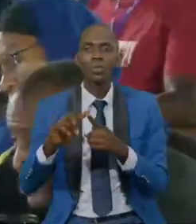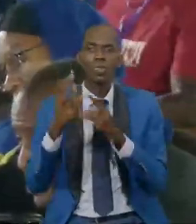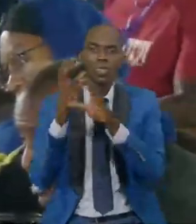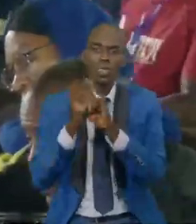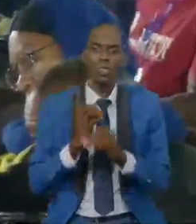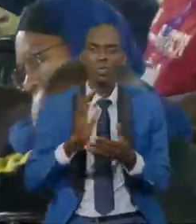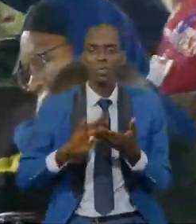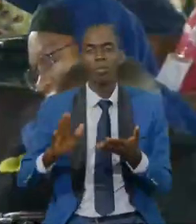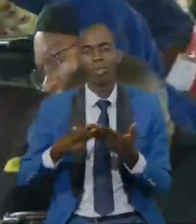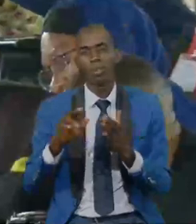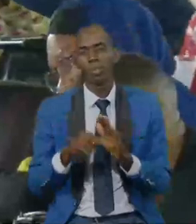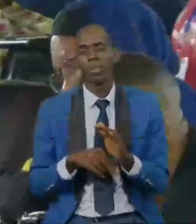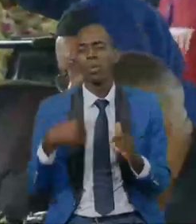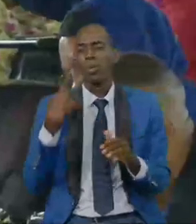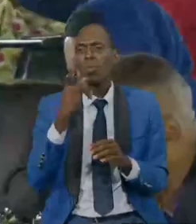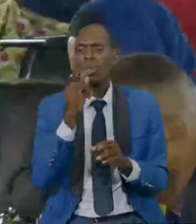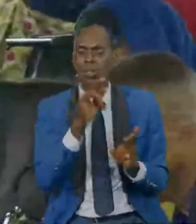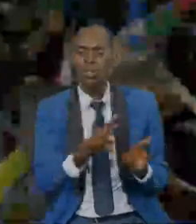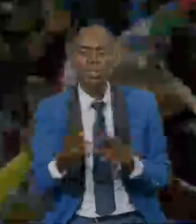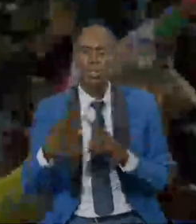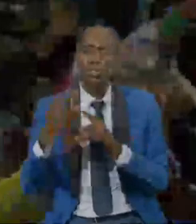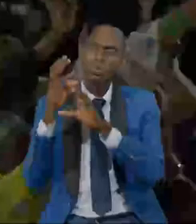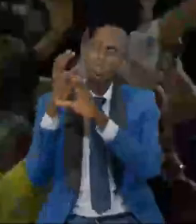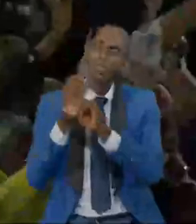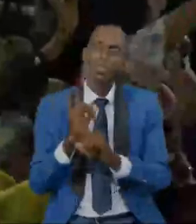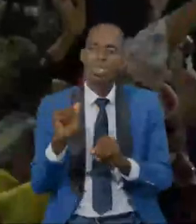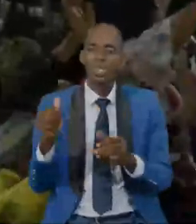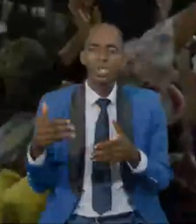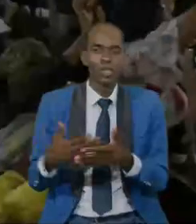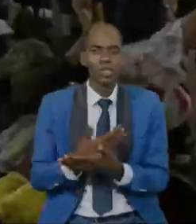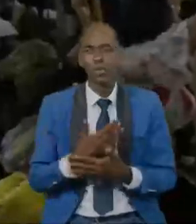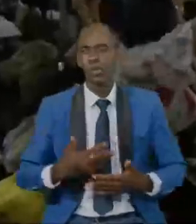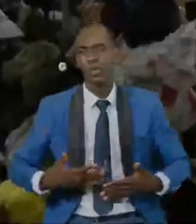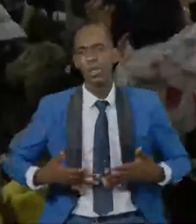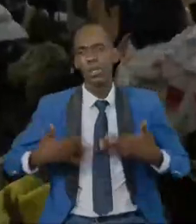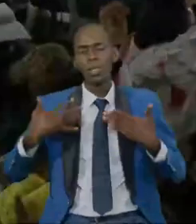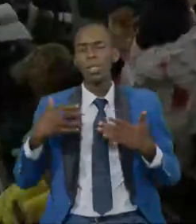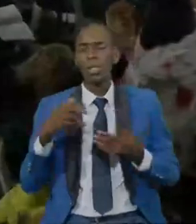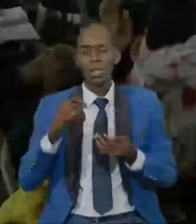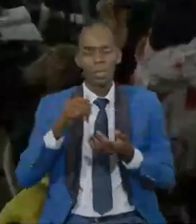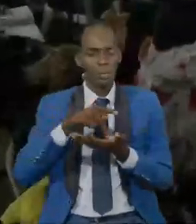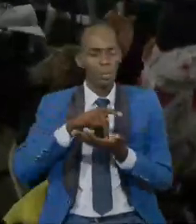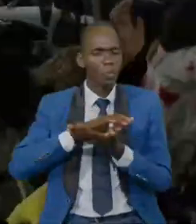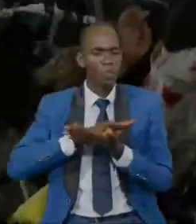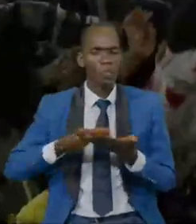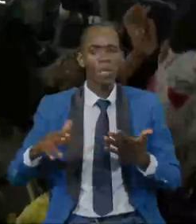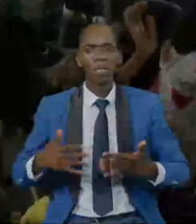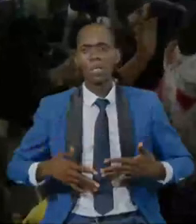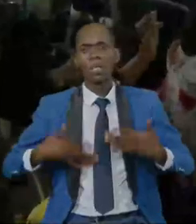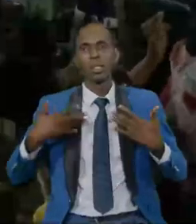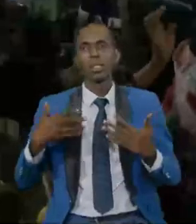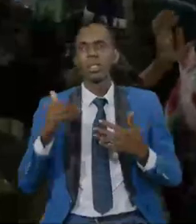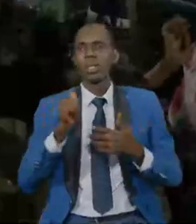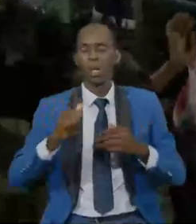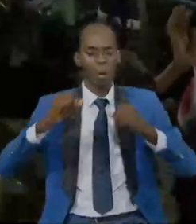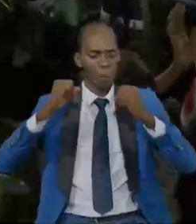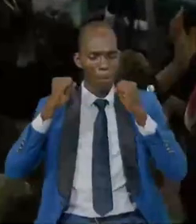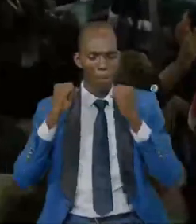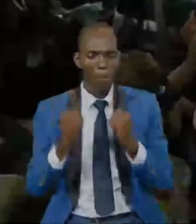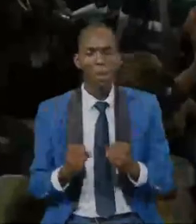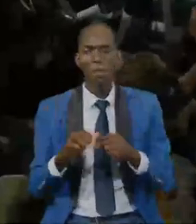recevoir le pardon? Who is going to receive a new life? Qui va recevoir une nouvelle vie? Purified life. La vie purifiée. A powerful life. La